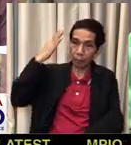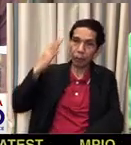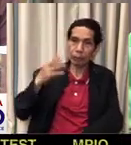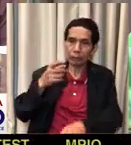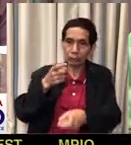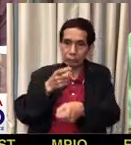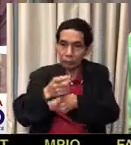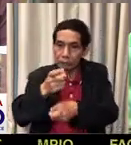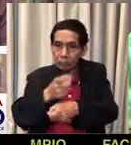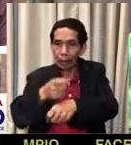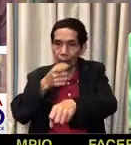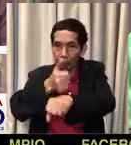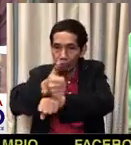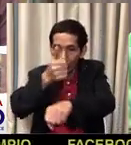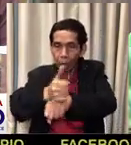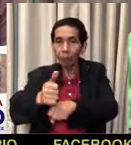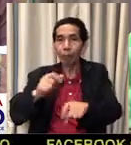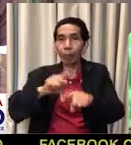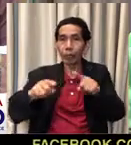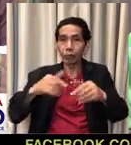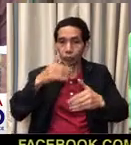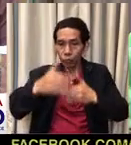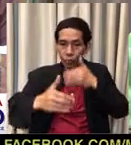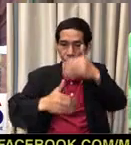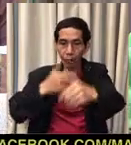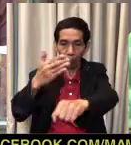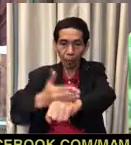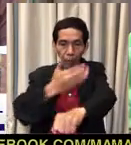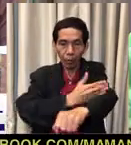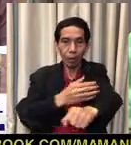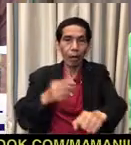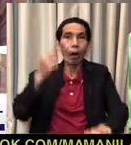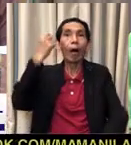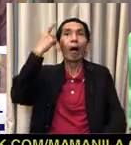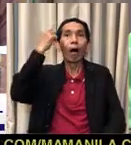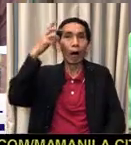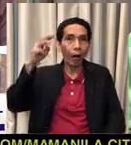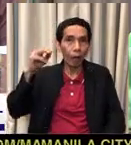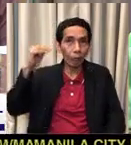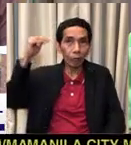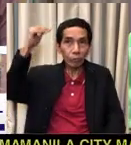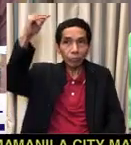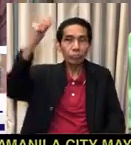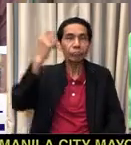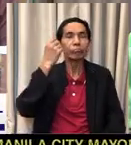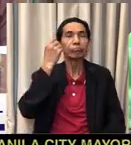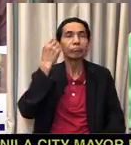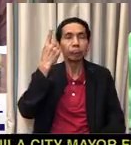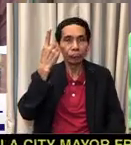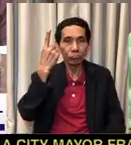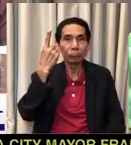sisi ka, di ba? Pero as you progress, as you mature, you understand.